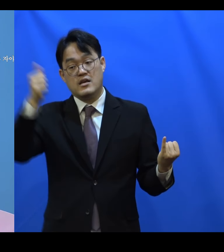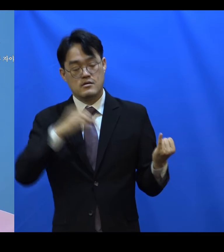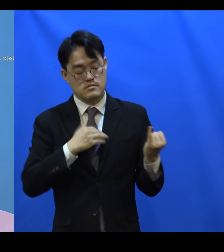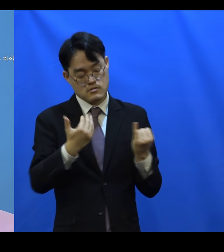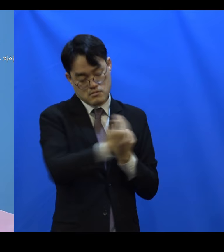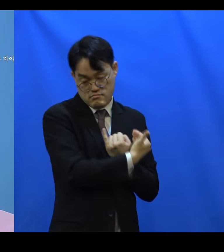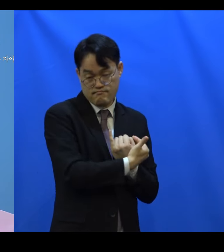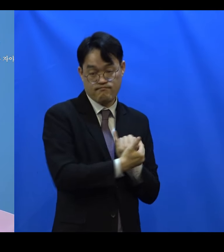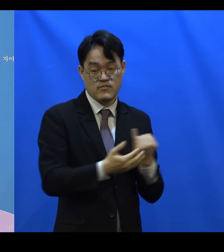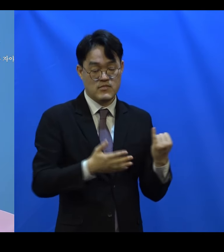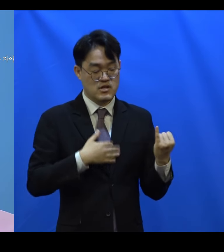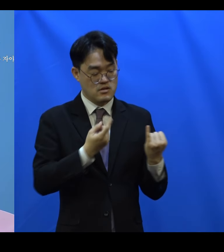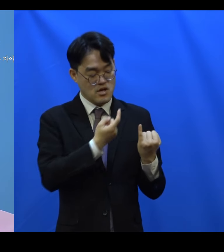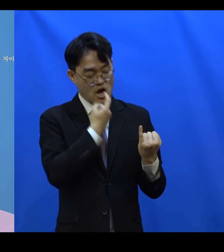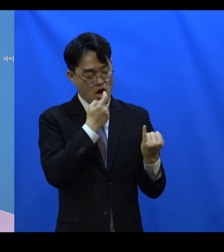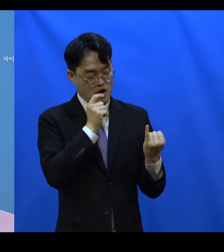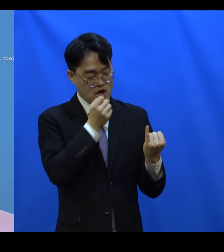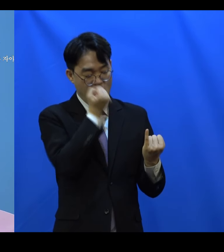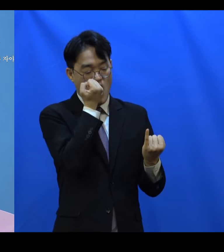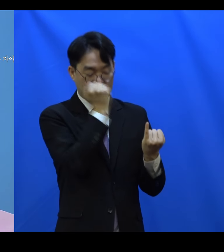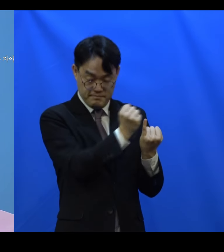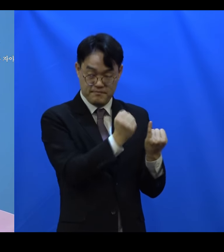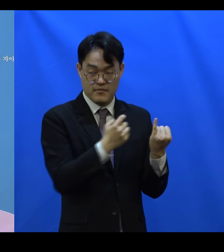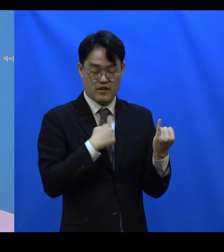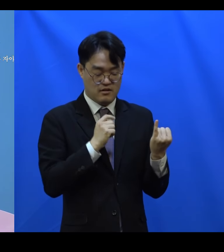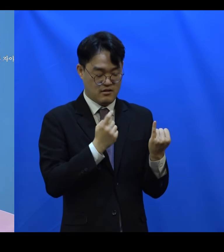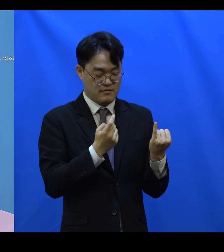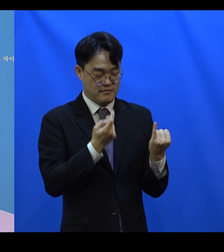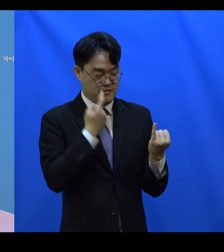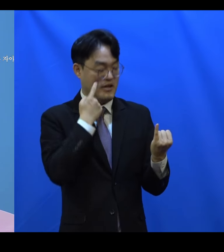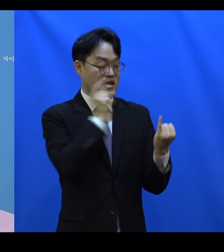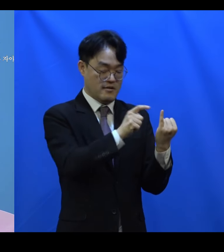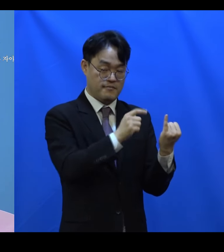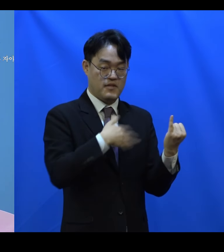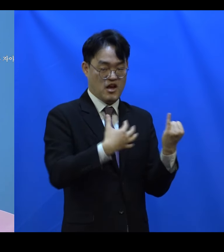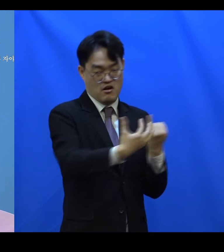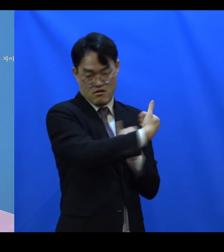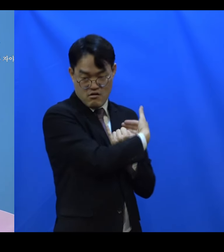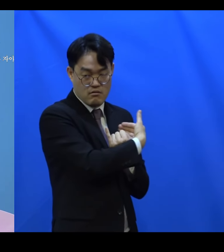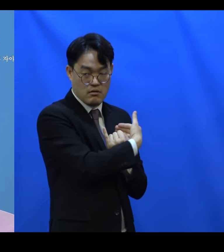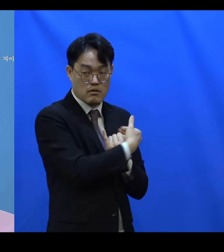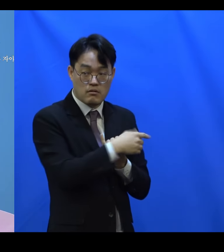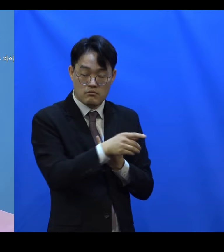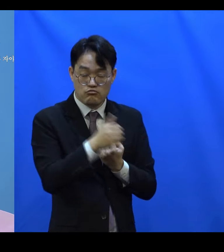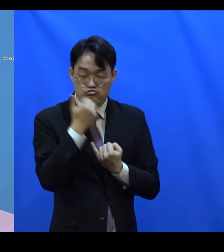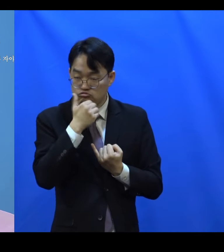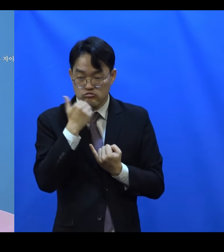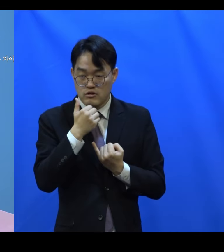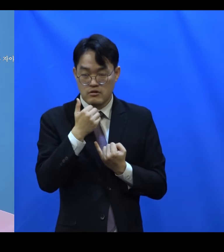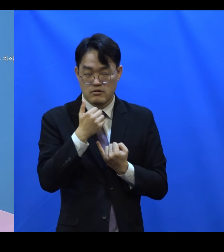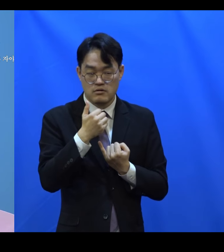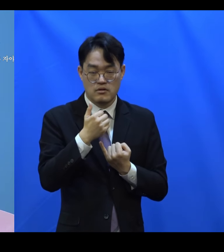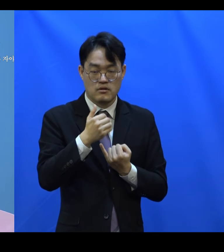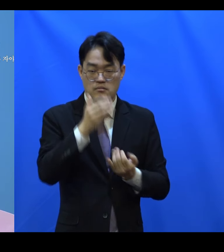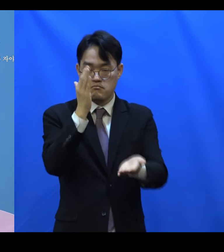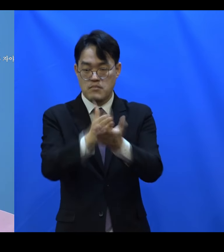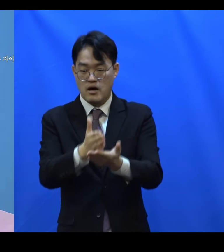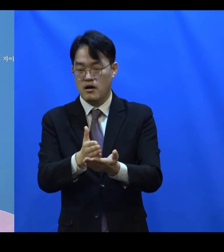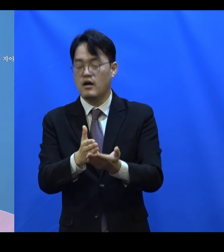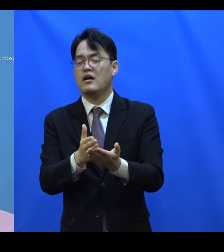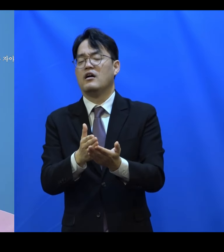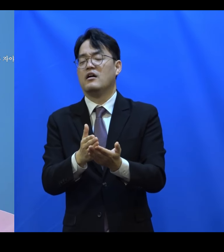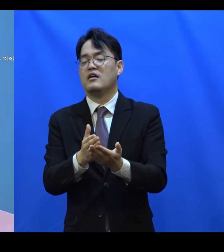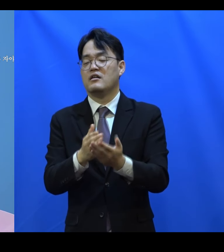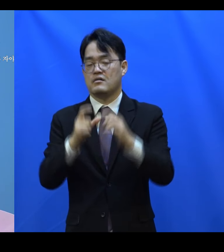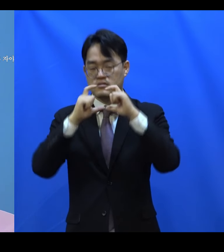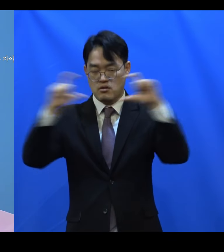여러분, 우리는 하나님의 사랑을 받는 자라는 강한 인식의 표죠. 그 깃발은 공개적인 거예요.